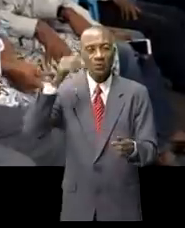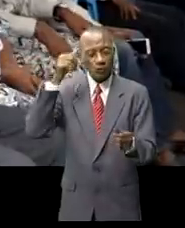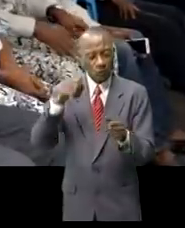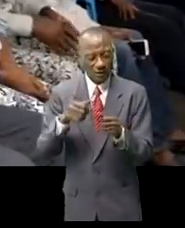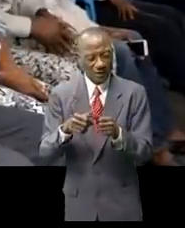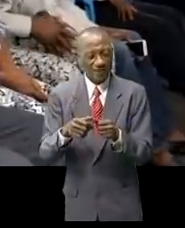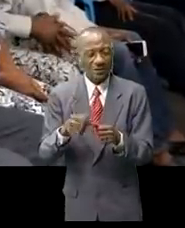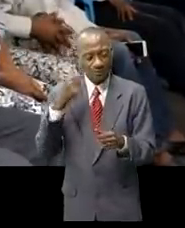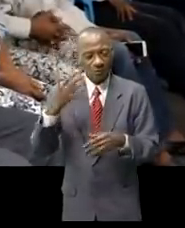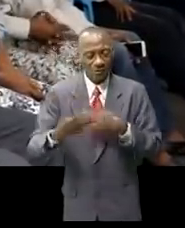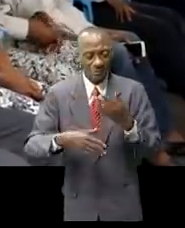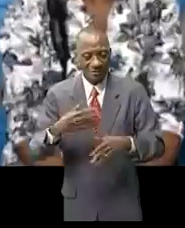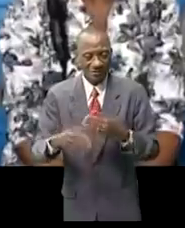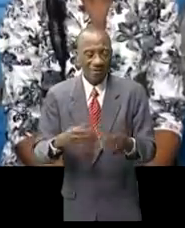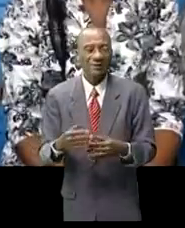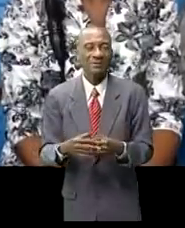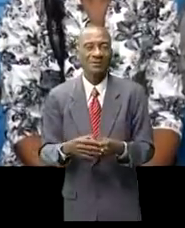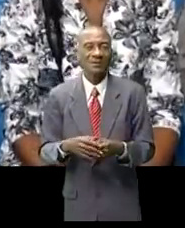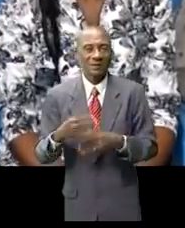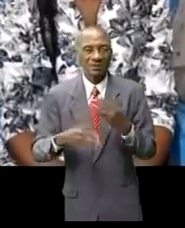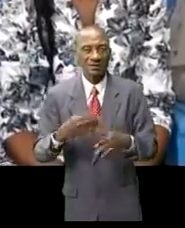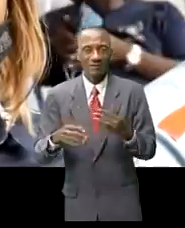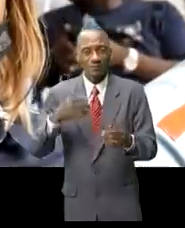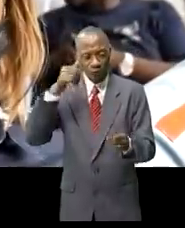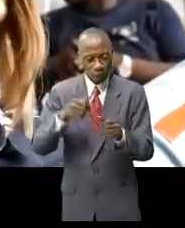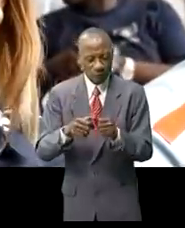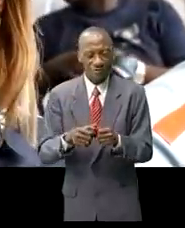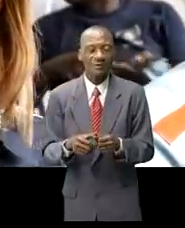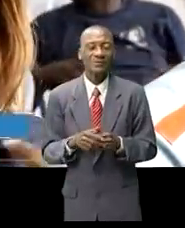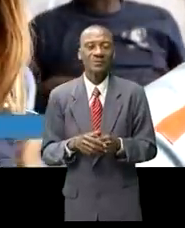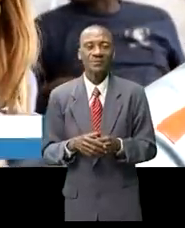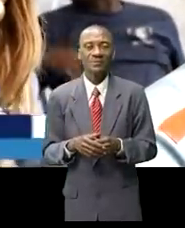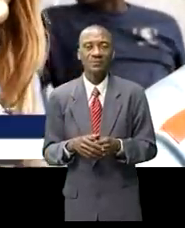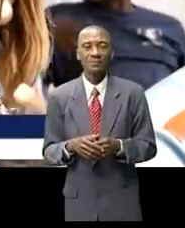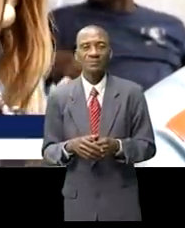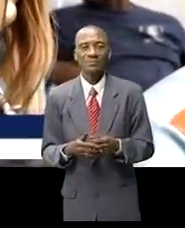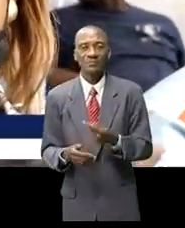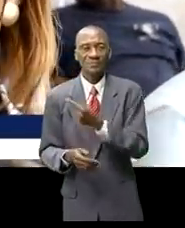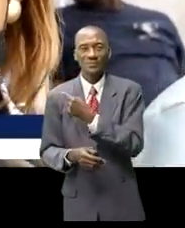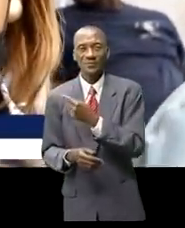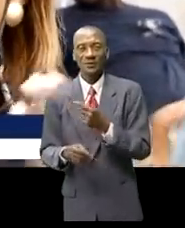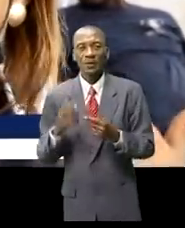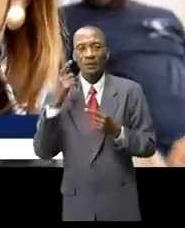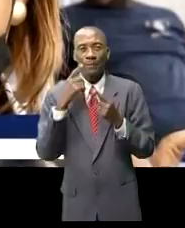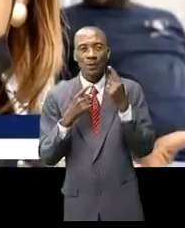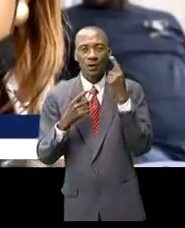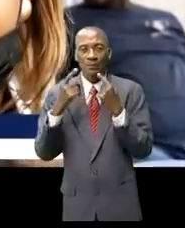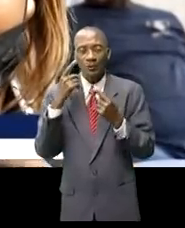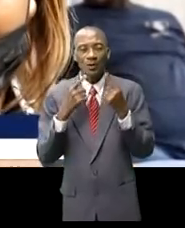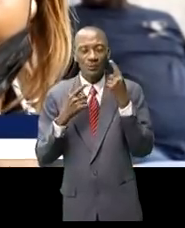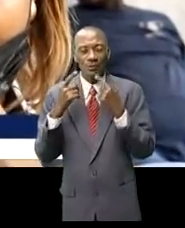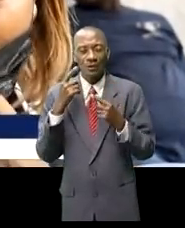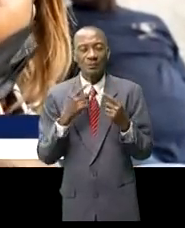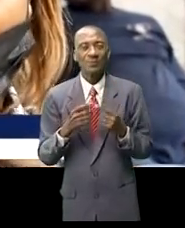profit des marginaux de notre société. Je pleure parce que ça me fait maintenant réfléchir à tout ce que j'ai vécu,